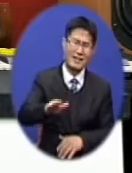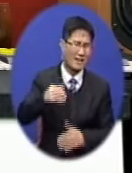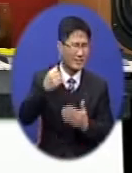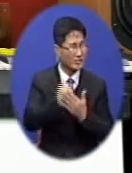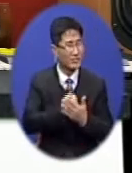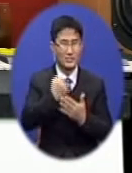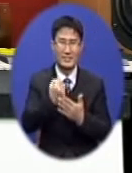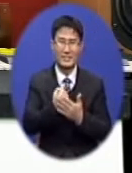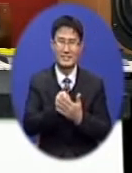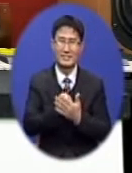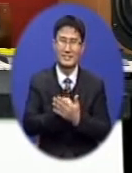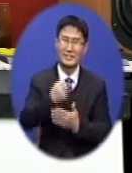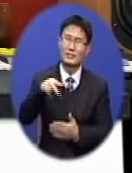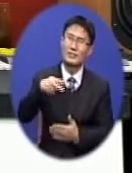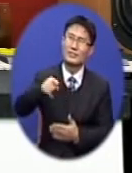야속한